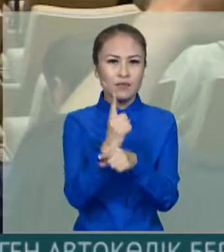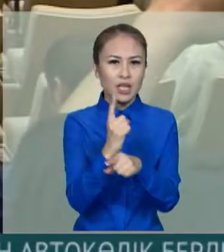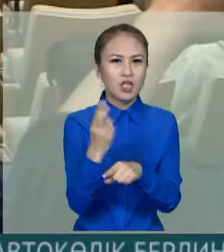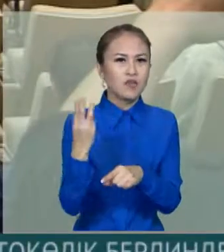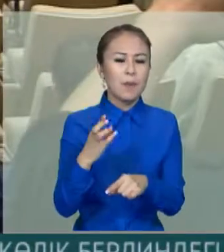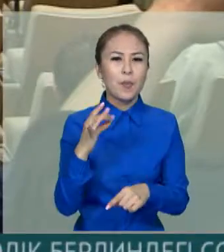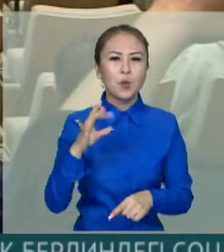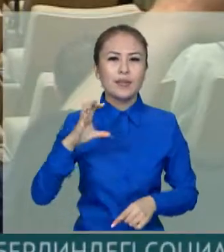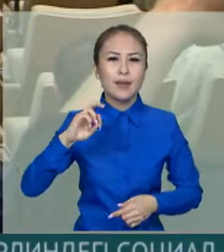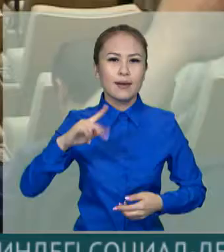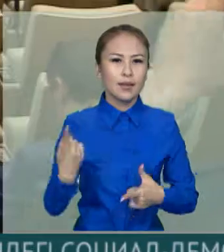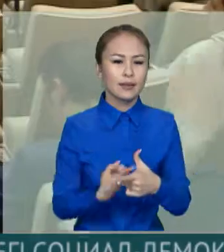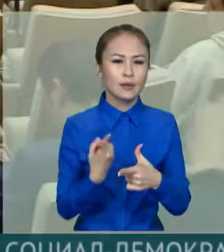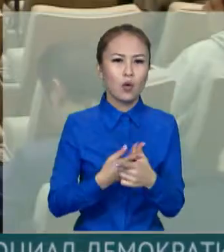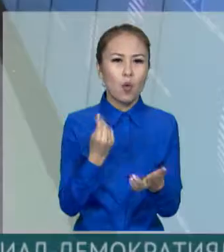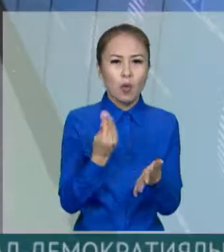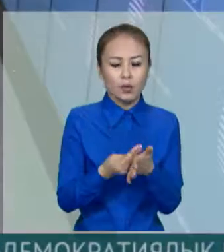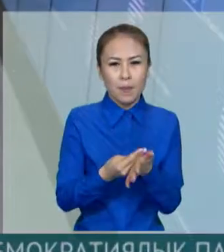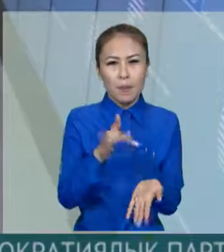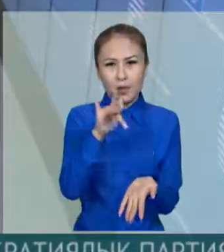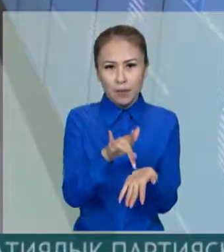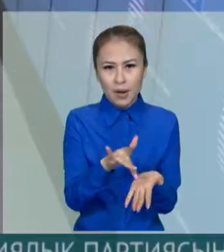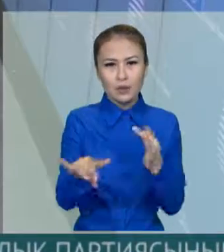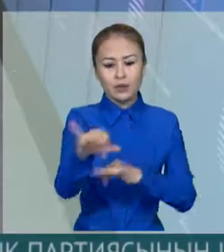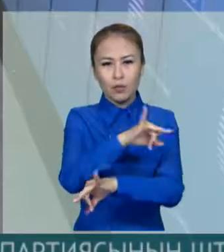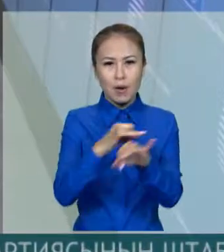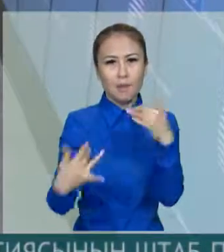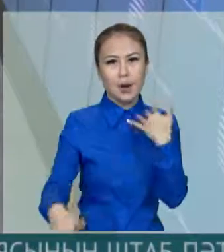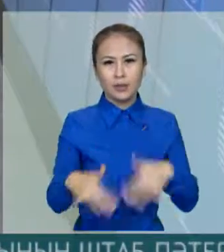Швейцария Брюссельдің бұл әрекетін елдің қаржы орталығы мәртебесін